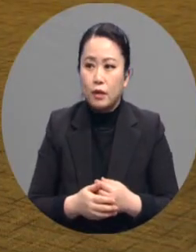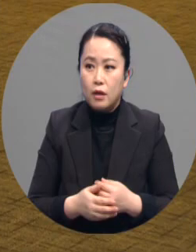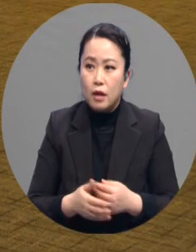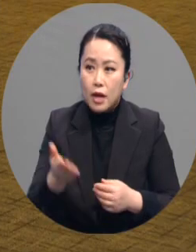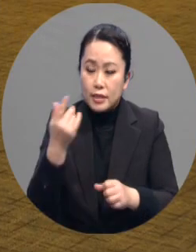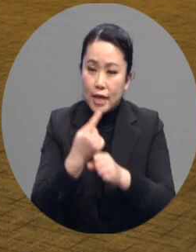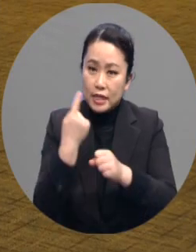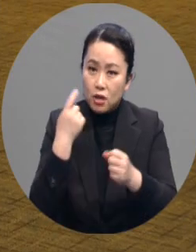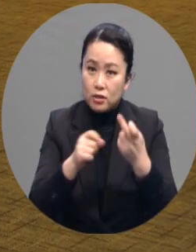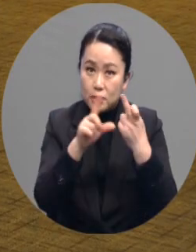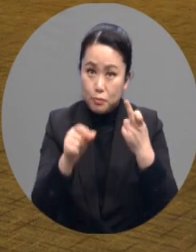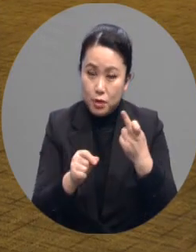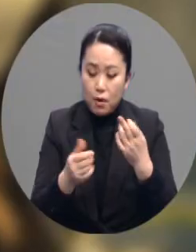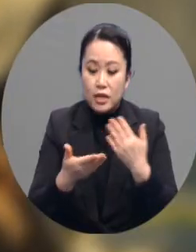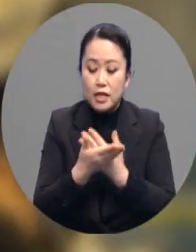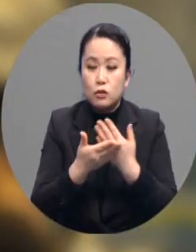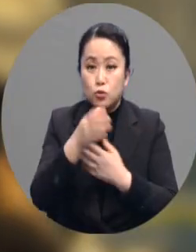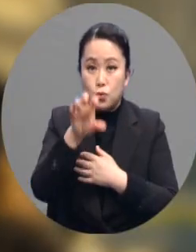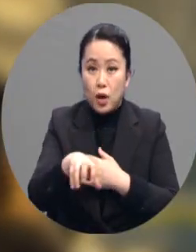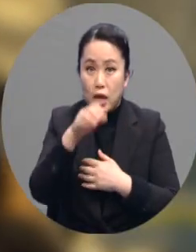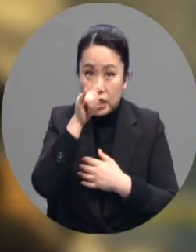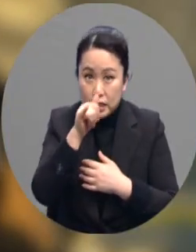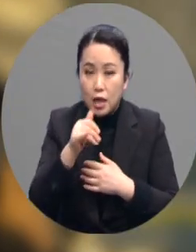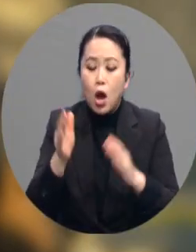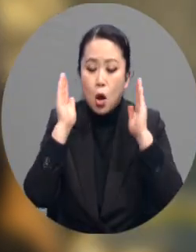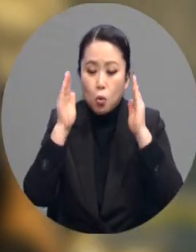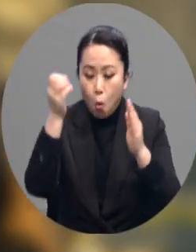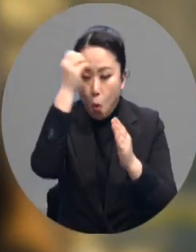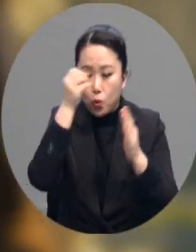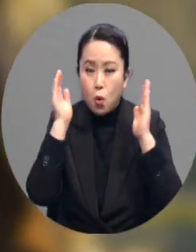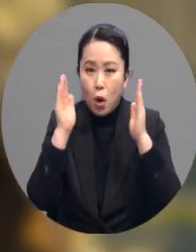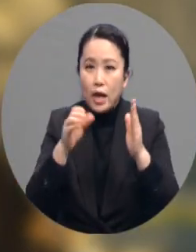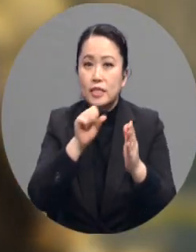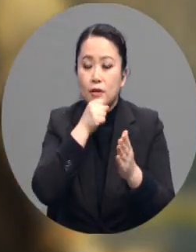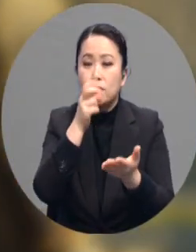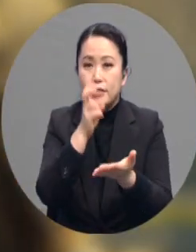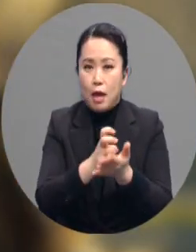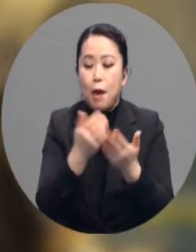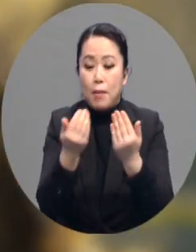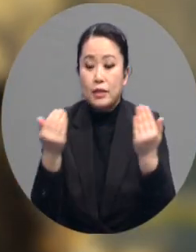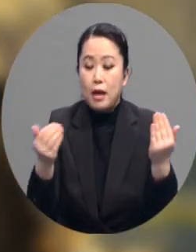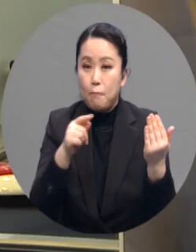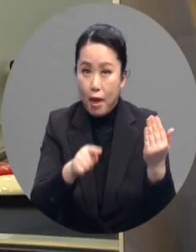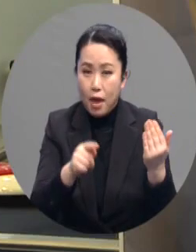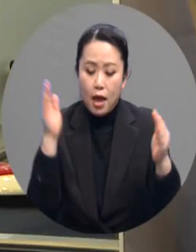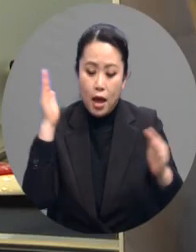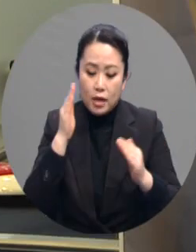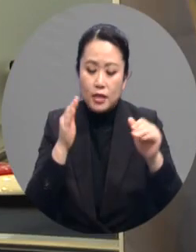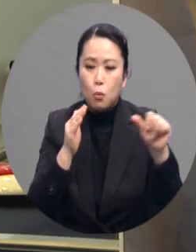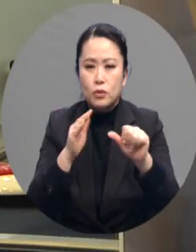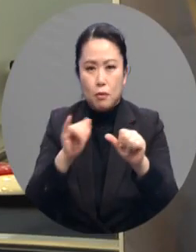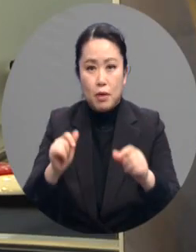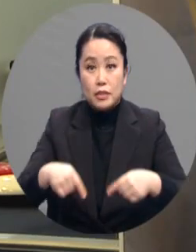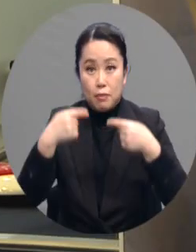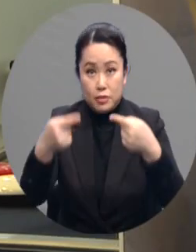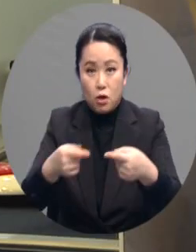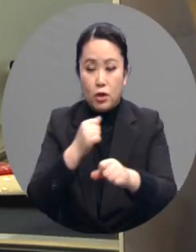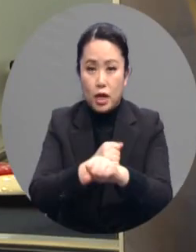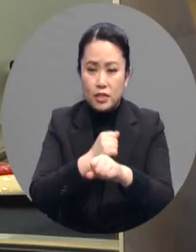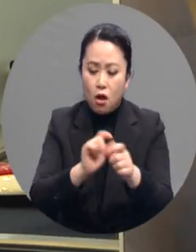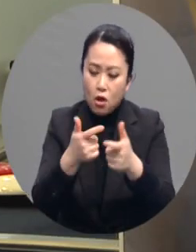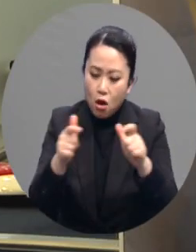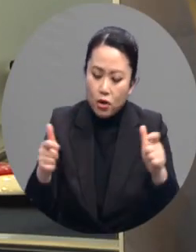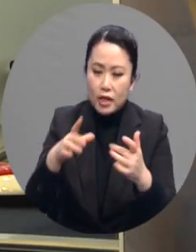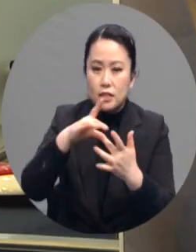지난해 12월 제주시에서 열린 고교 학점제 박람회. 학생 5천여 명이 참석한 가운데 다양한 선택 과목